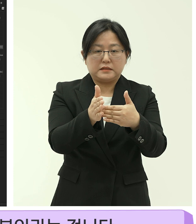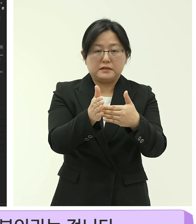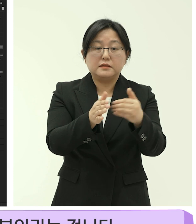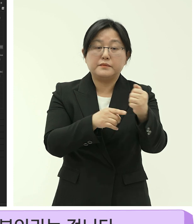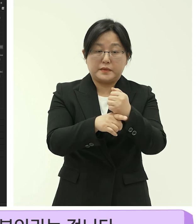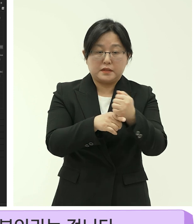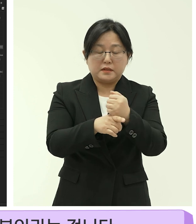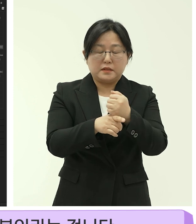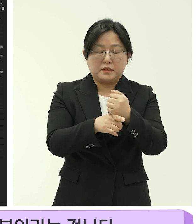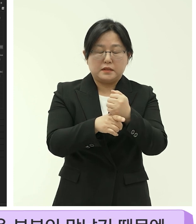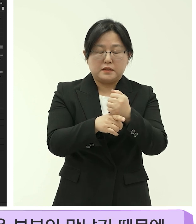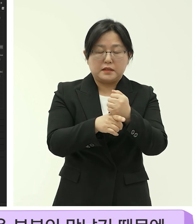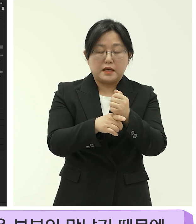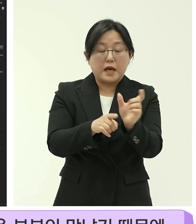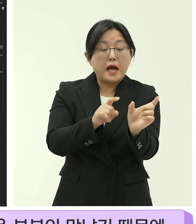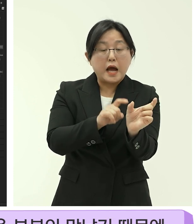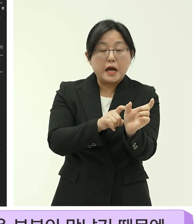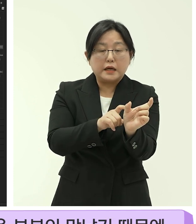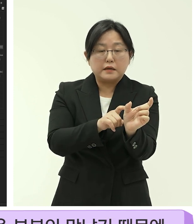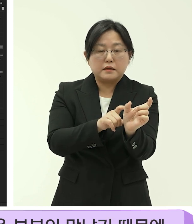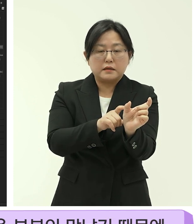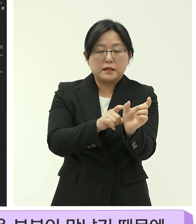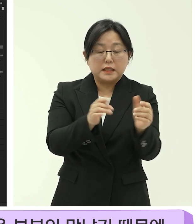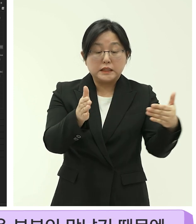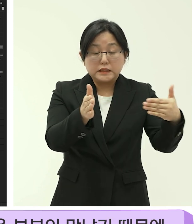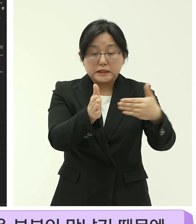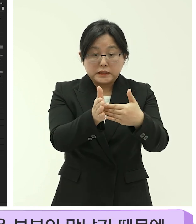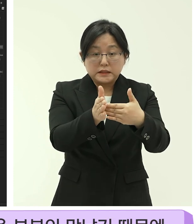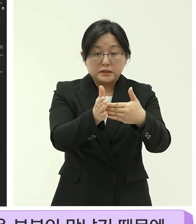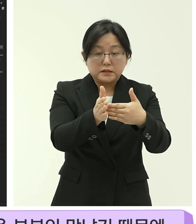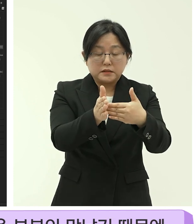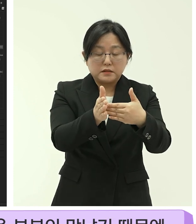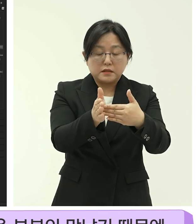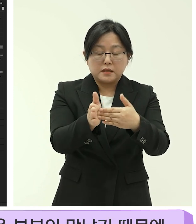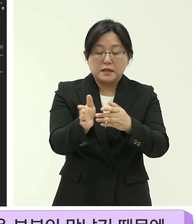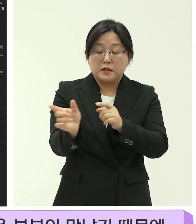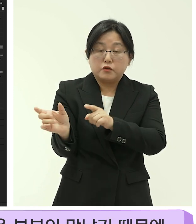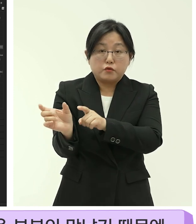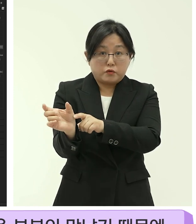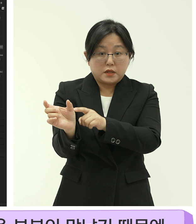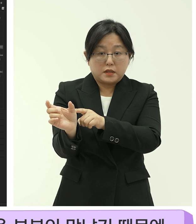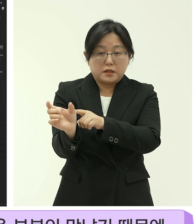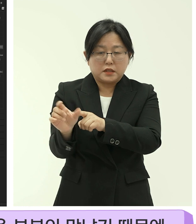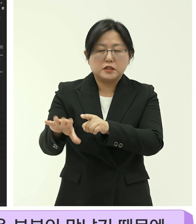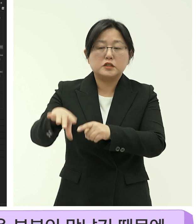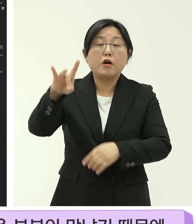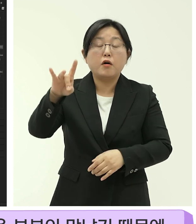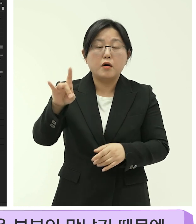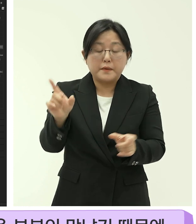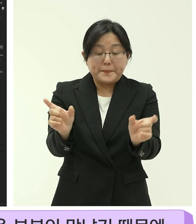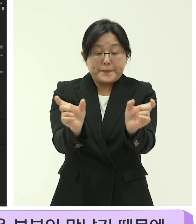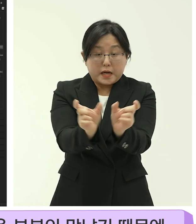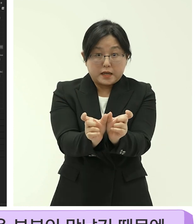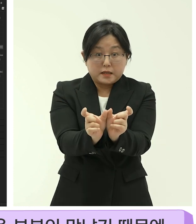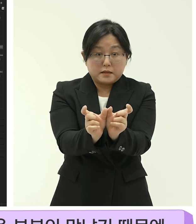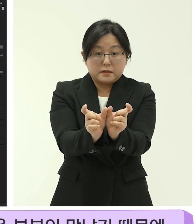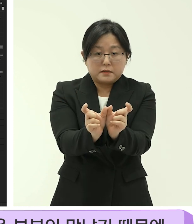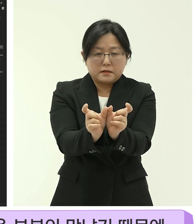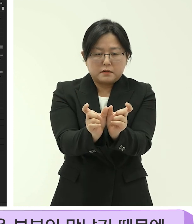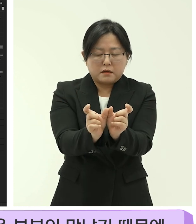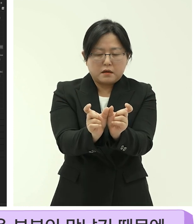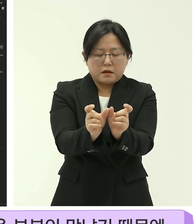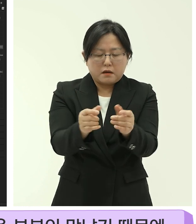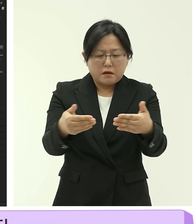가장 끝부분이라는 겁니다. 지금 앞 클립의 가장 끝부분과 뒷 클립의 가장 처음 부분이